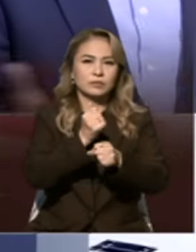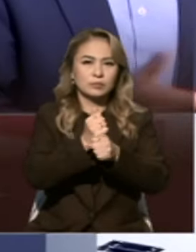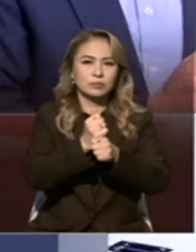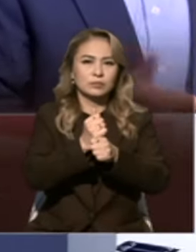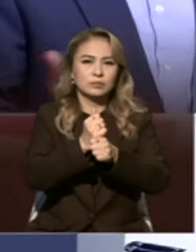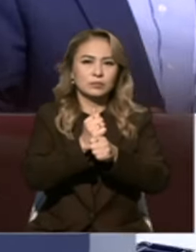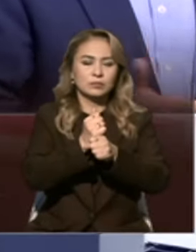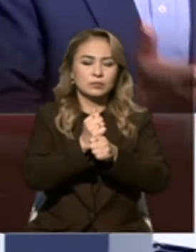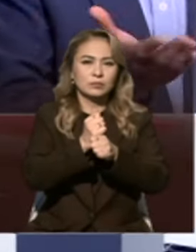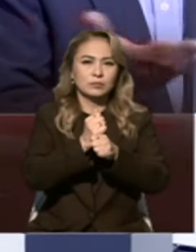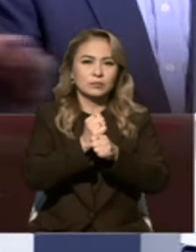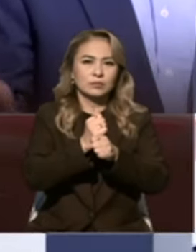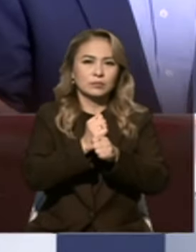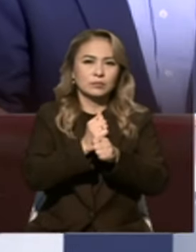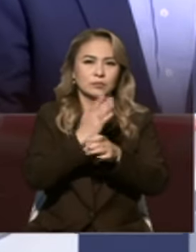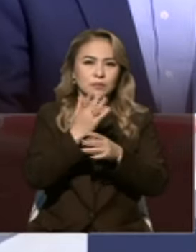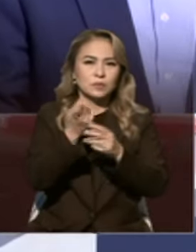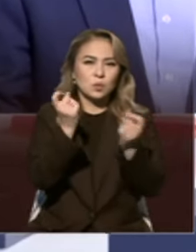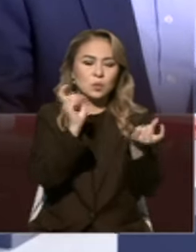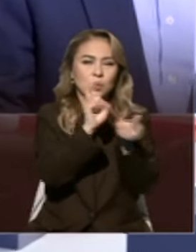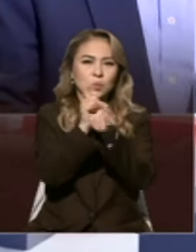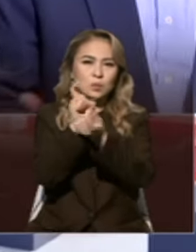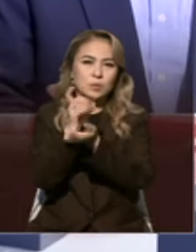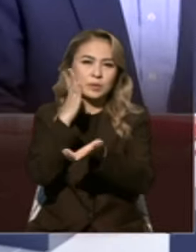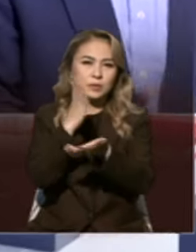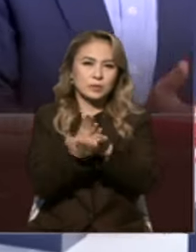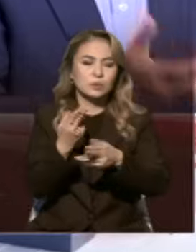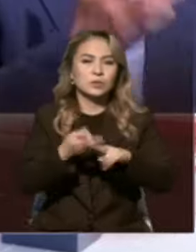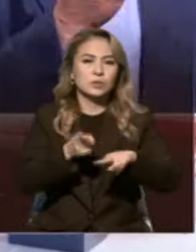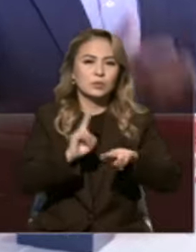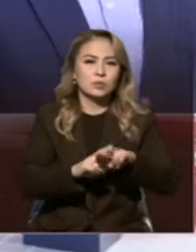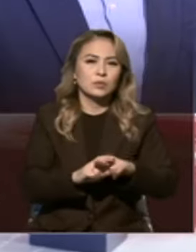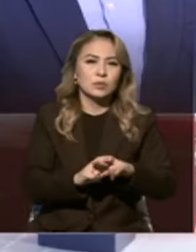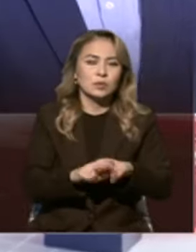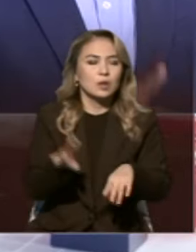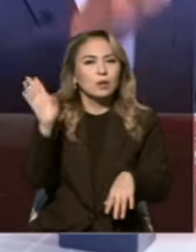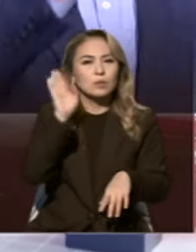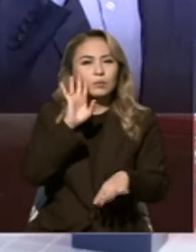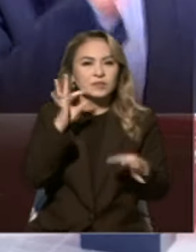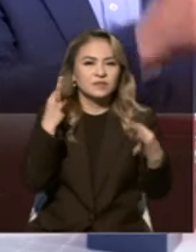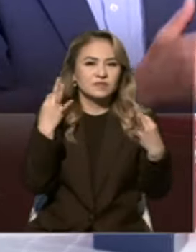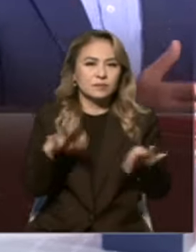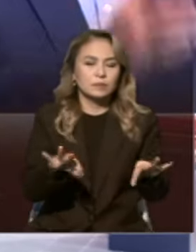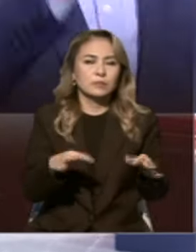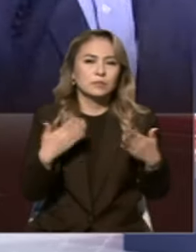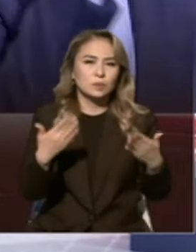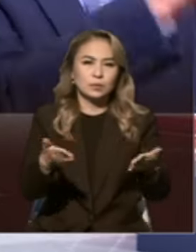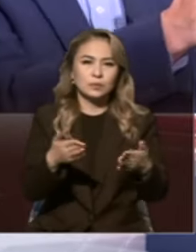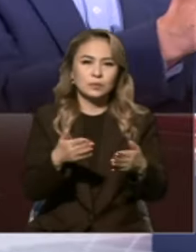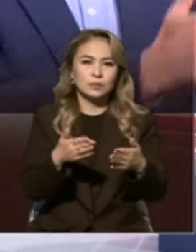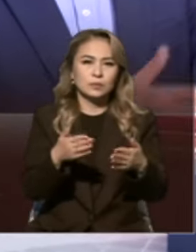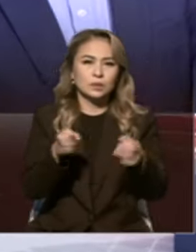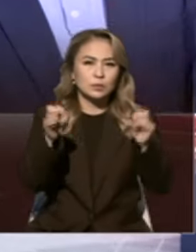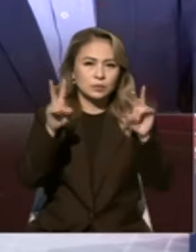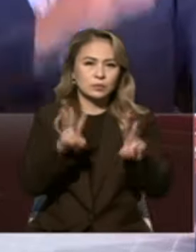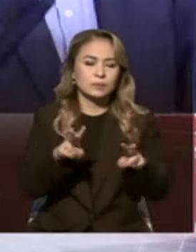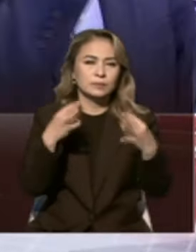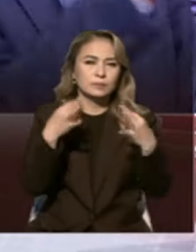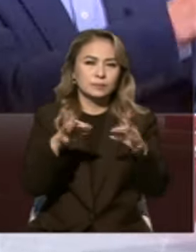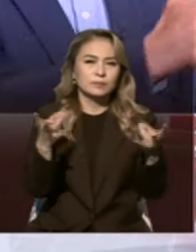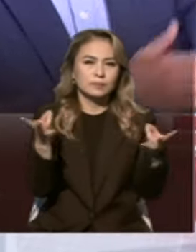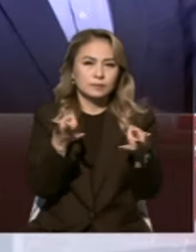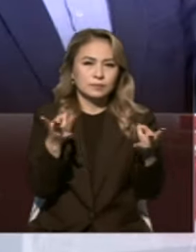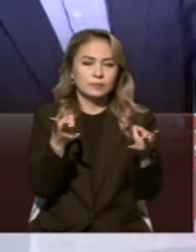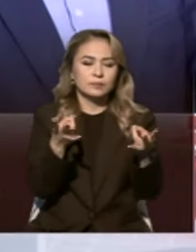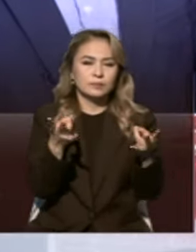сондай да мысалға арасында іркі бар қазір мысалға былай қарасаң. Сол себептен суға еркіндік беріп, сол ғана шешеді, су мамандарына еркіндік беру керек,